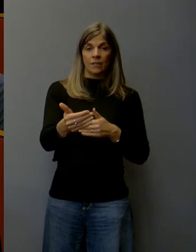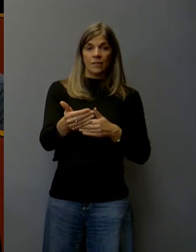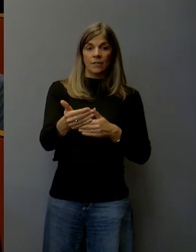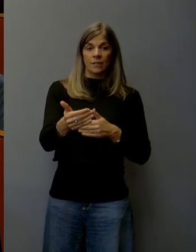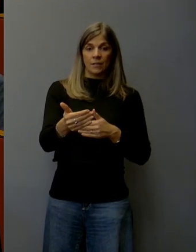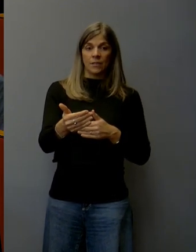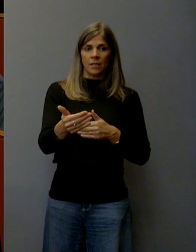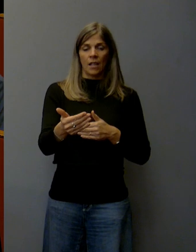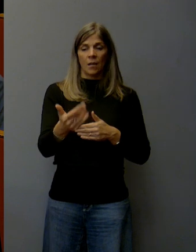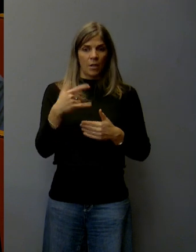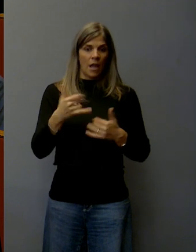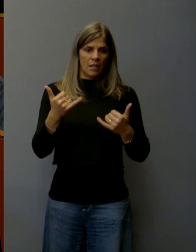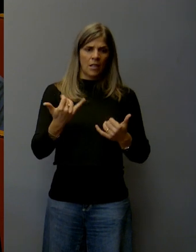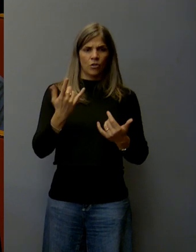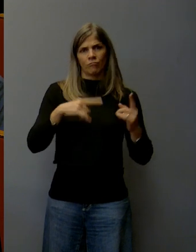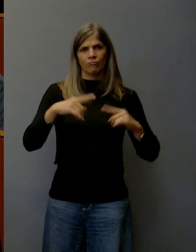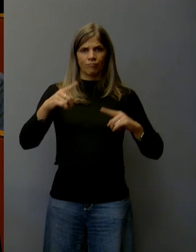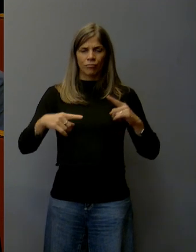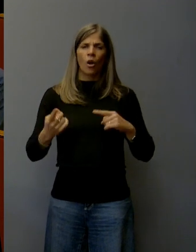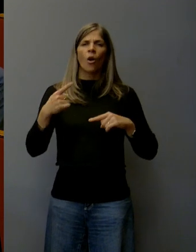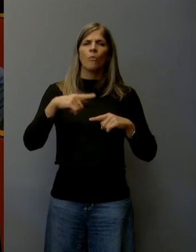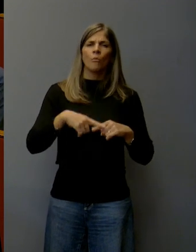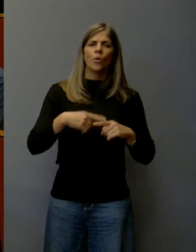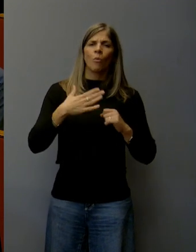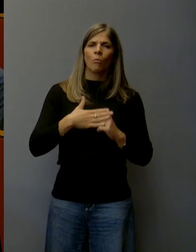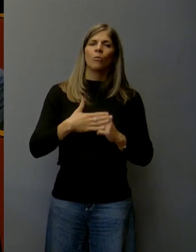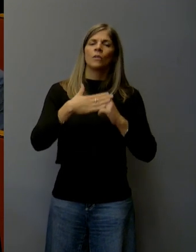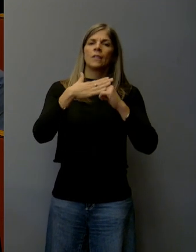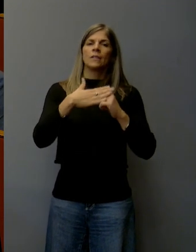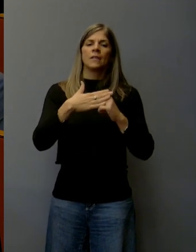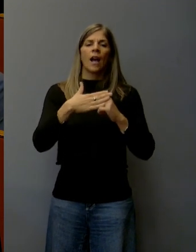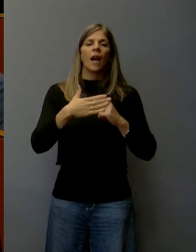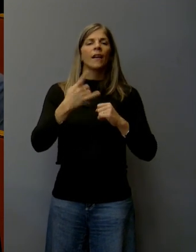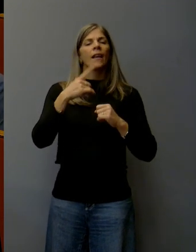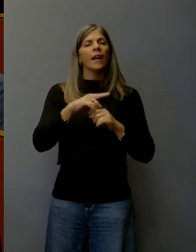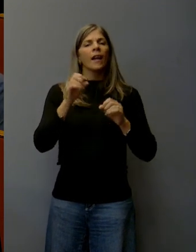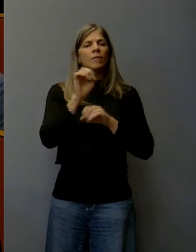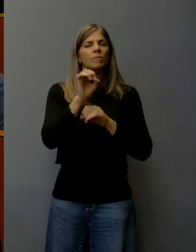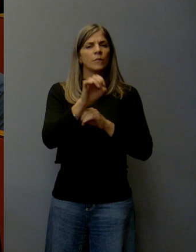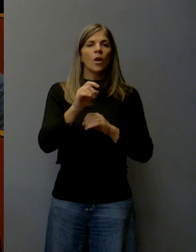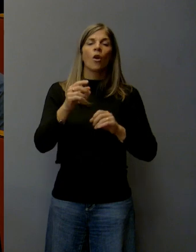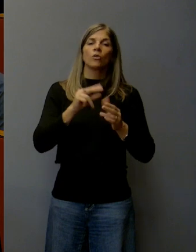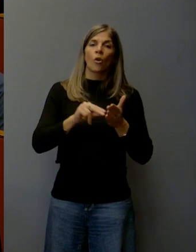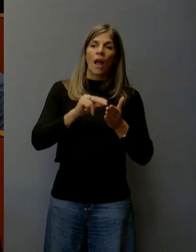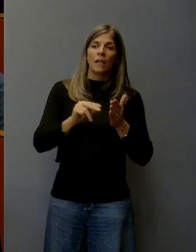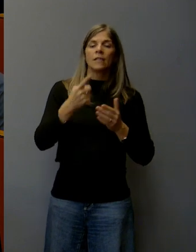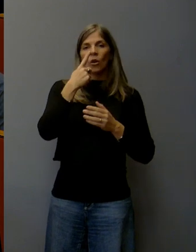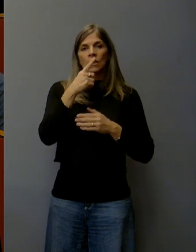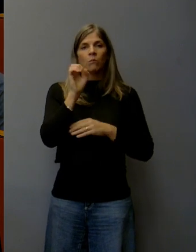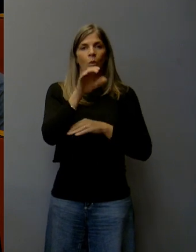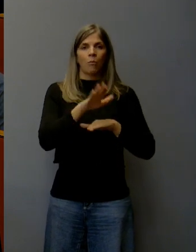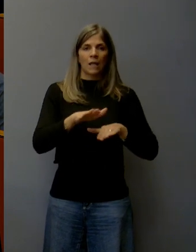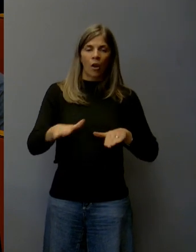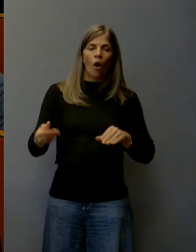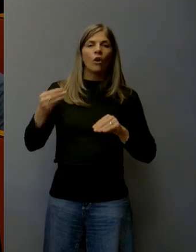peculiarità e potenziare le azioni di sostegno scolastico pedagogico psicologico e qua